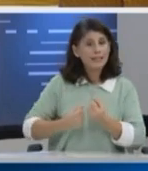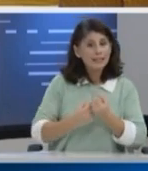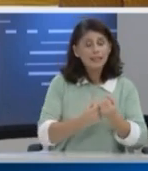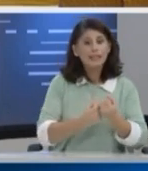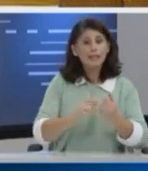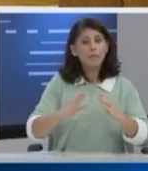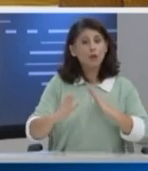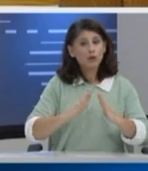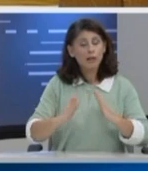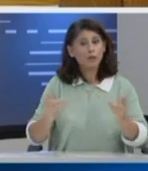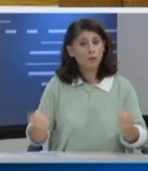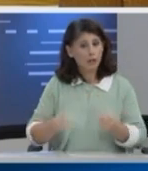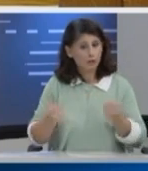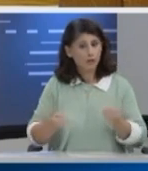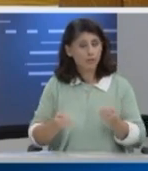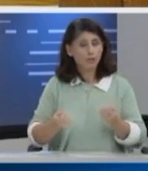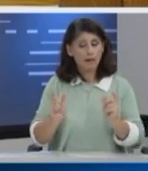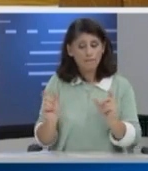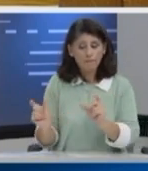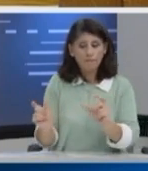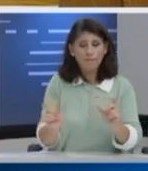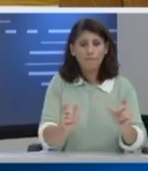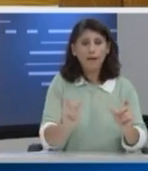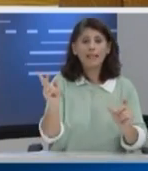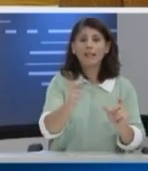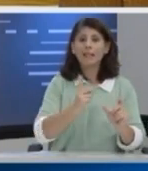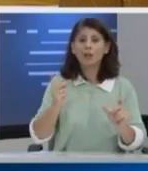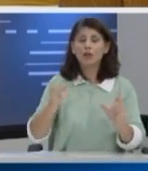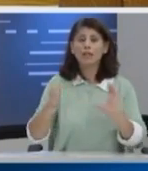στήριξε και προστάτευσε τους εργαζόμενους, διαφύλαξε την κοινωνική συνοχή,